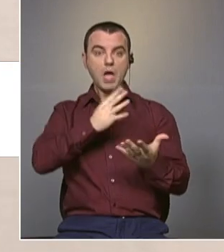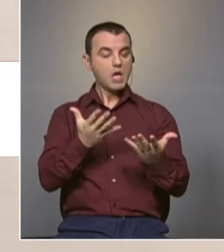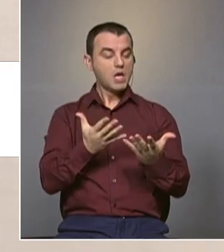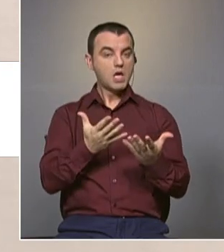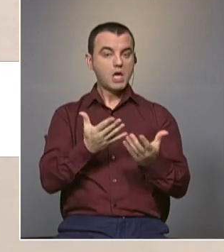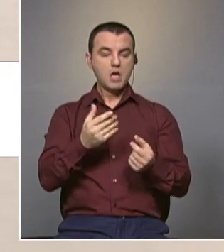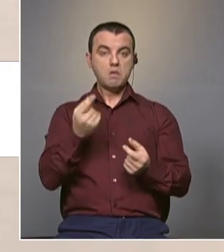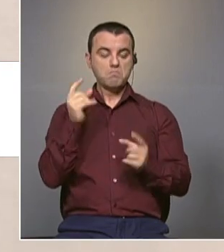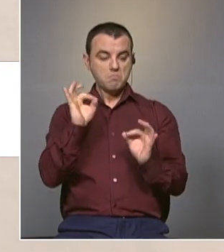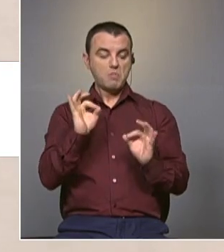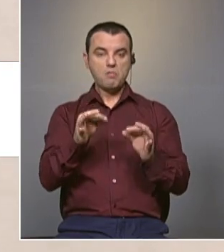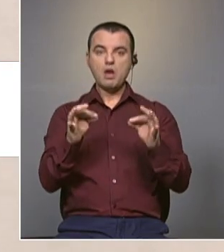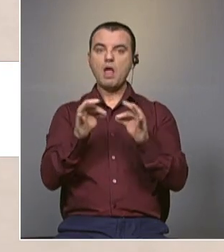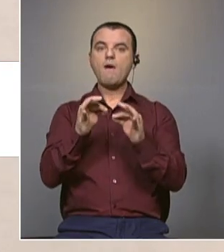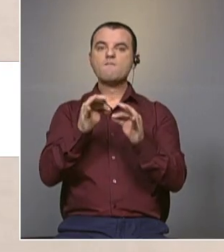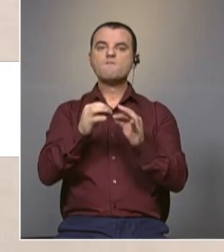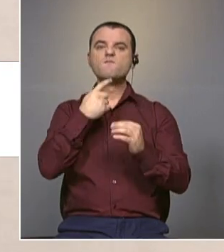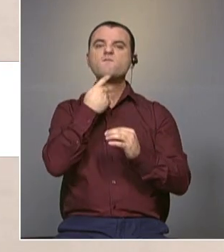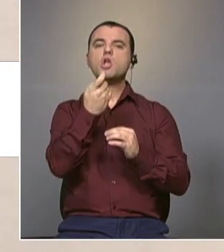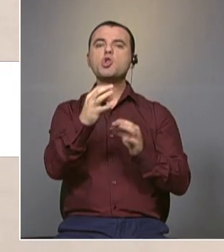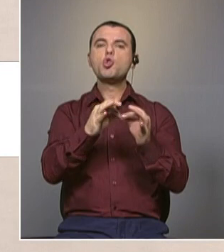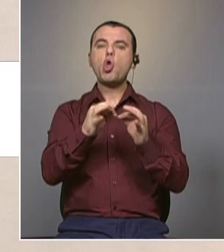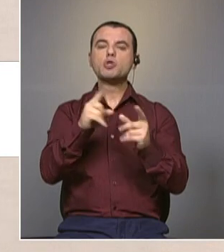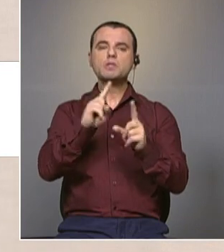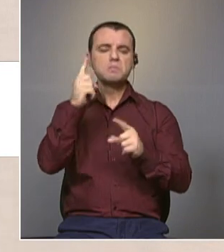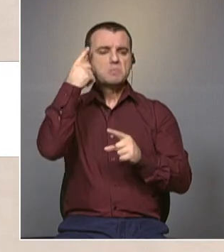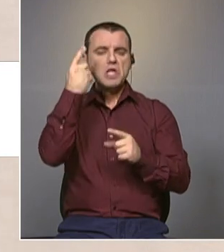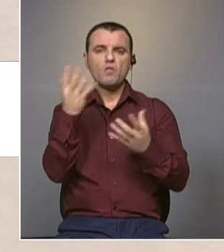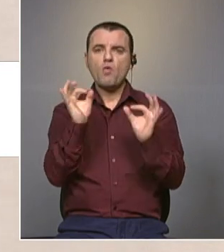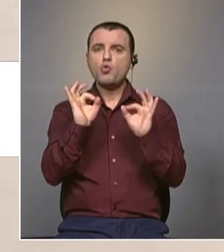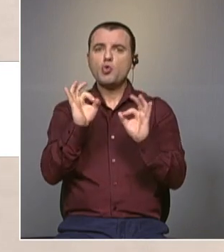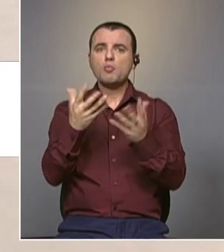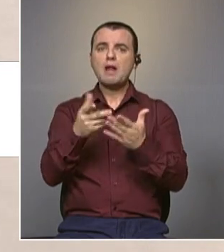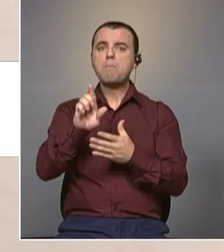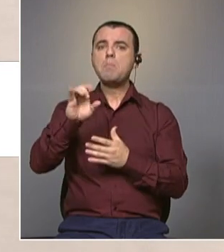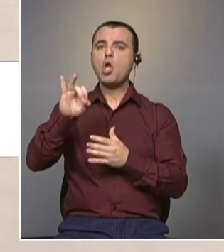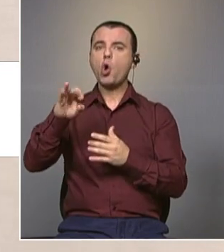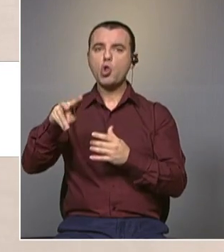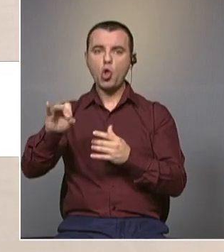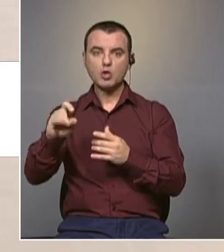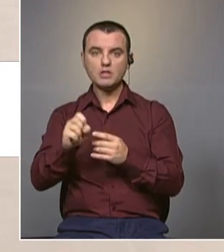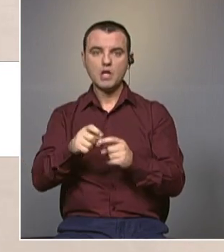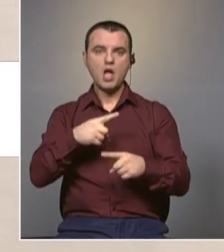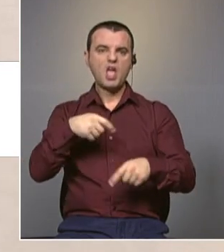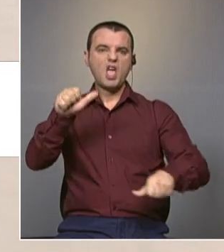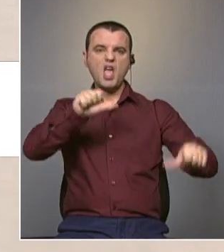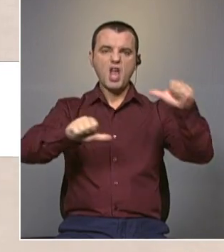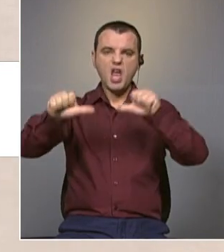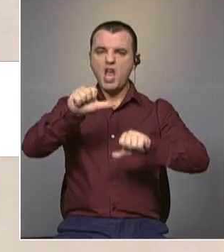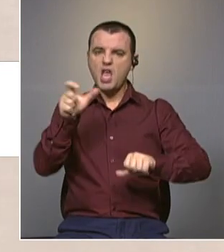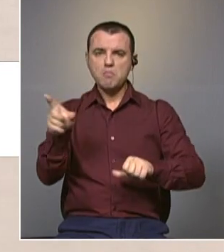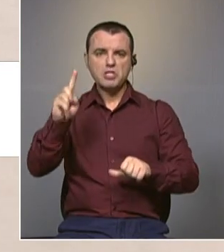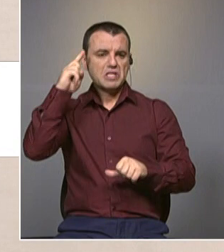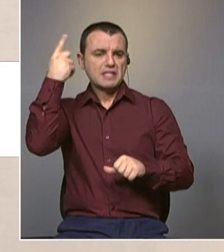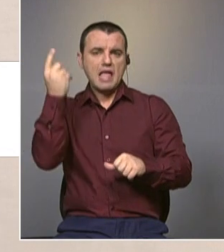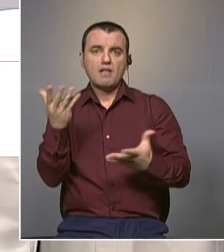че филолозите нямат много ясна представа с какво точно се занимават биолозите, химиците не знаят какви са постиженията